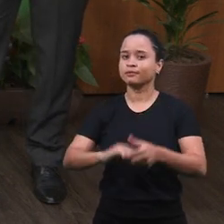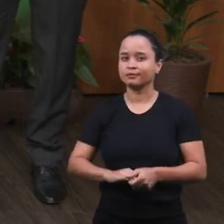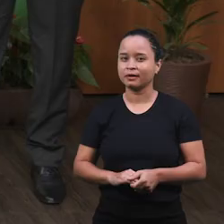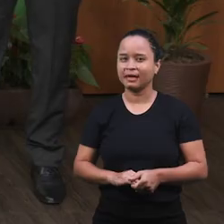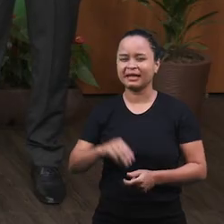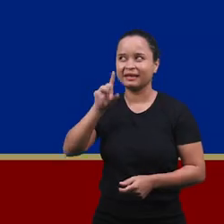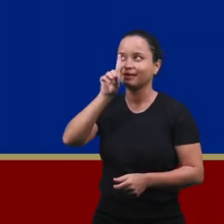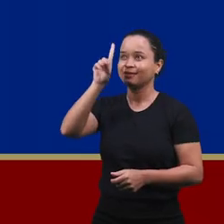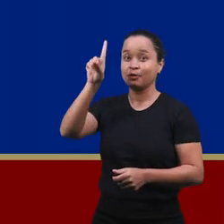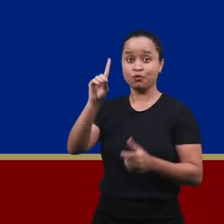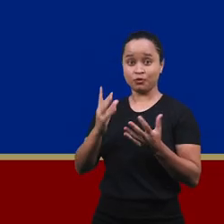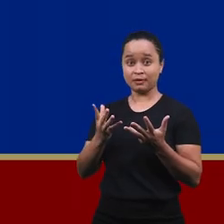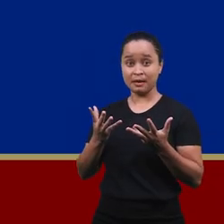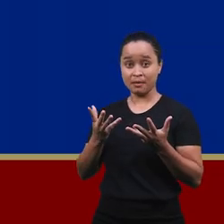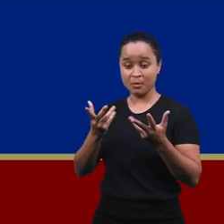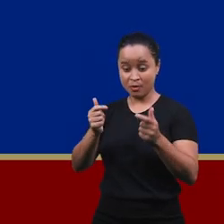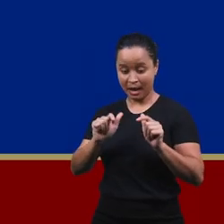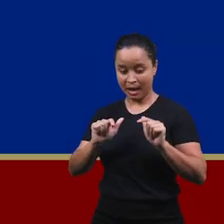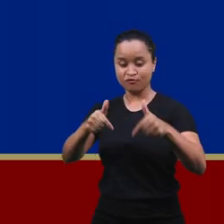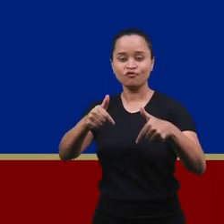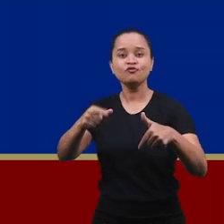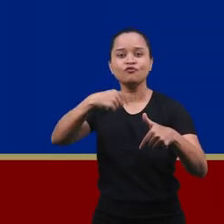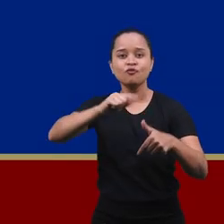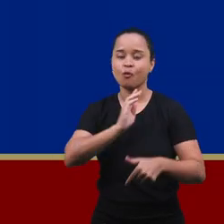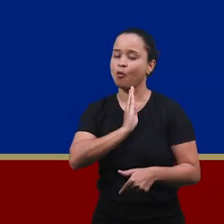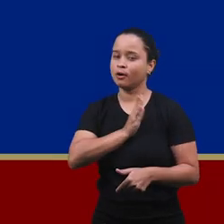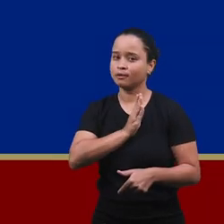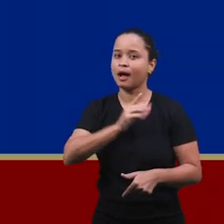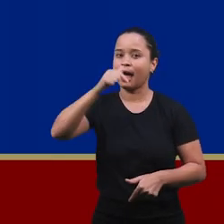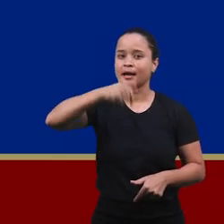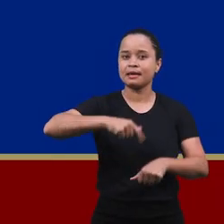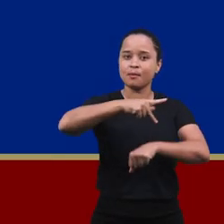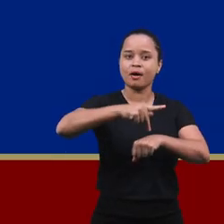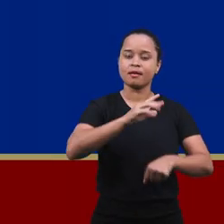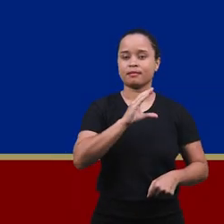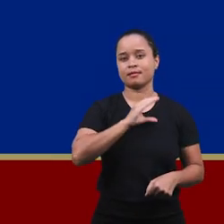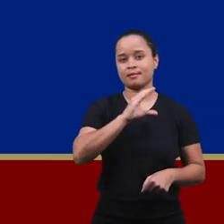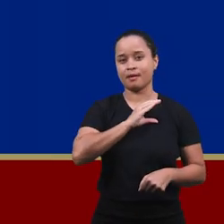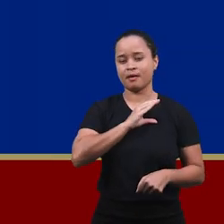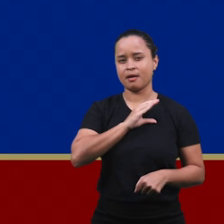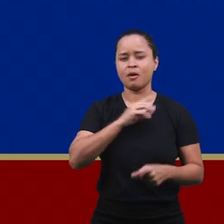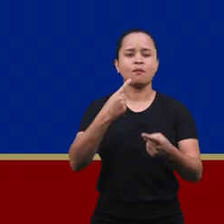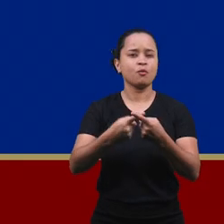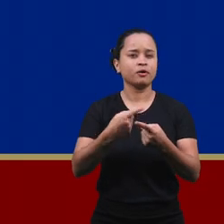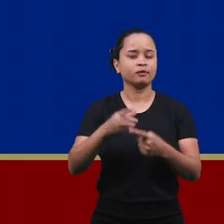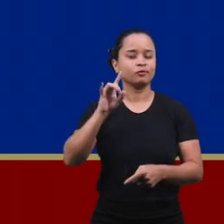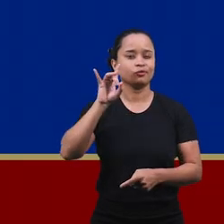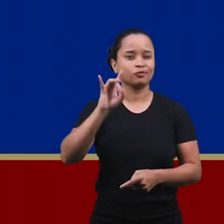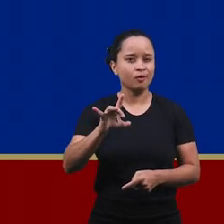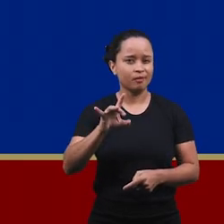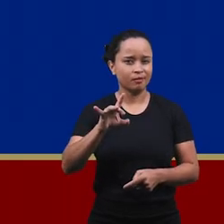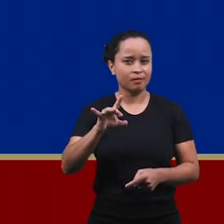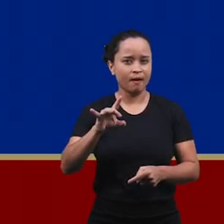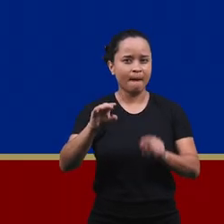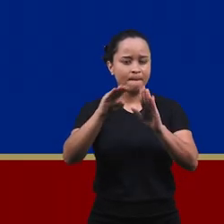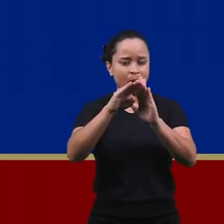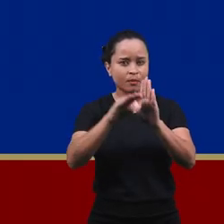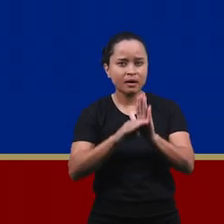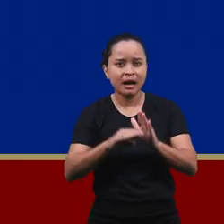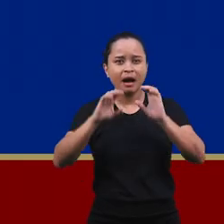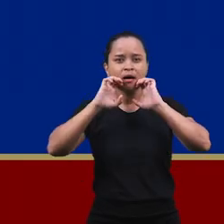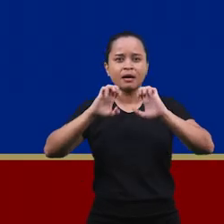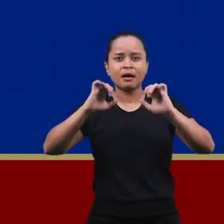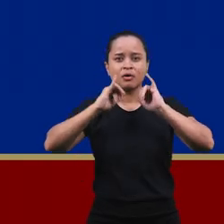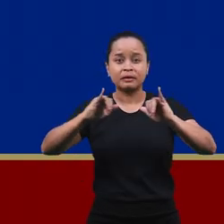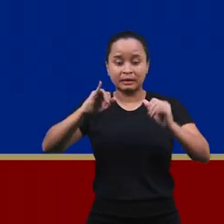dit comme Dieu opère dans nos cœurs ici au Canada à cause pas seulement de